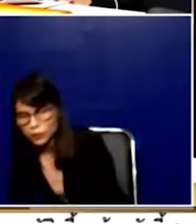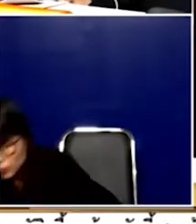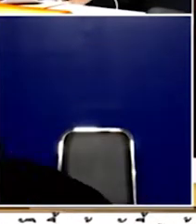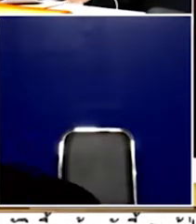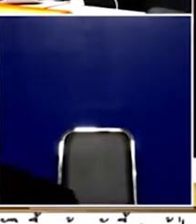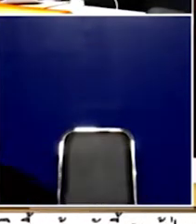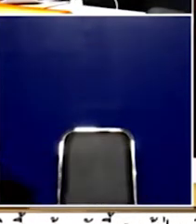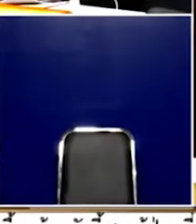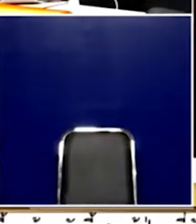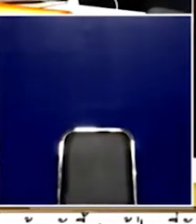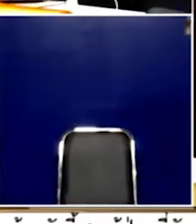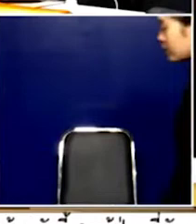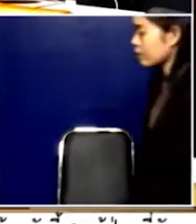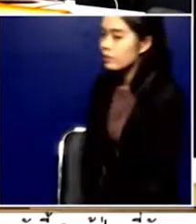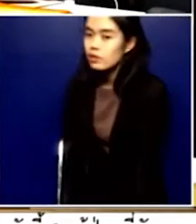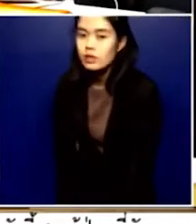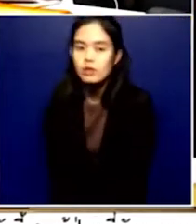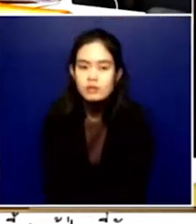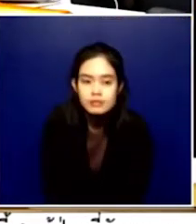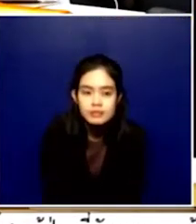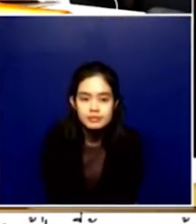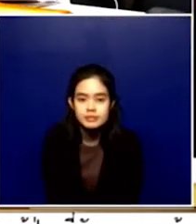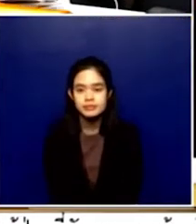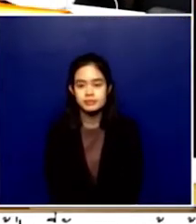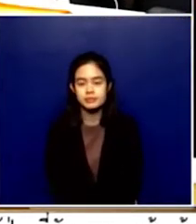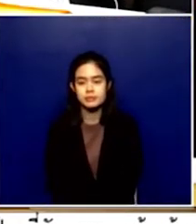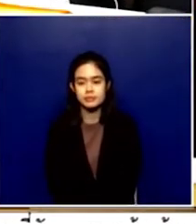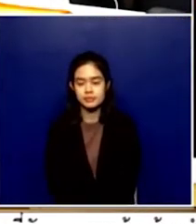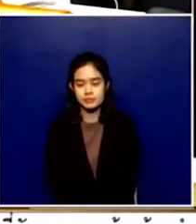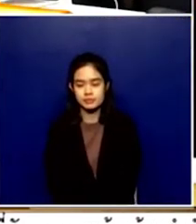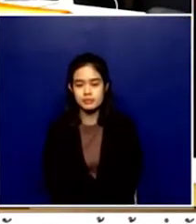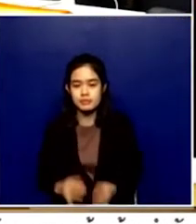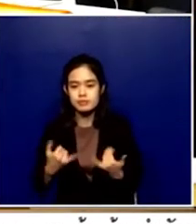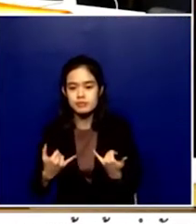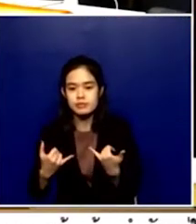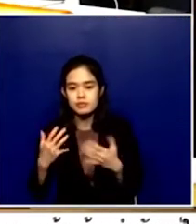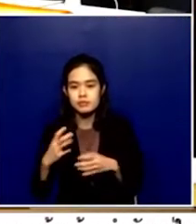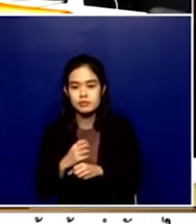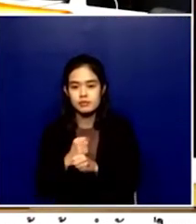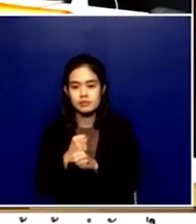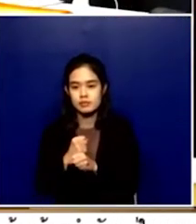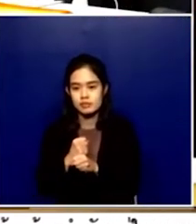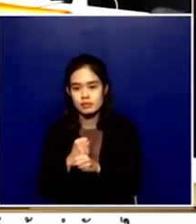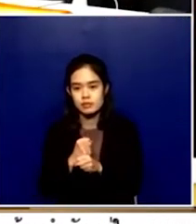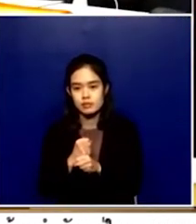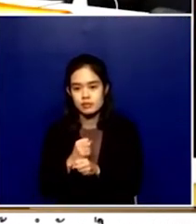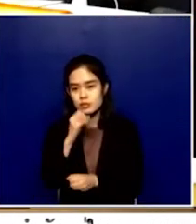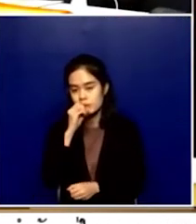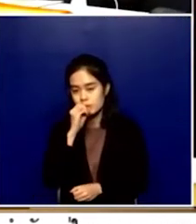หมด couch 9